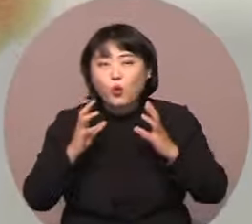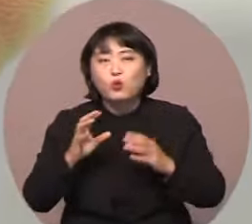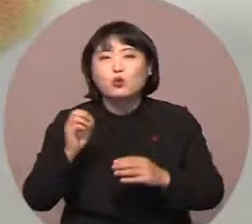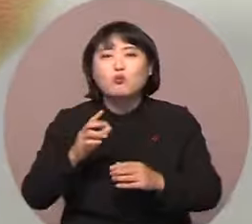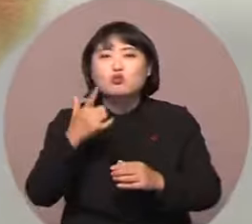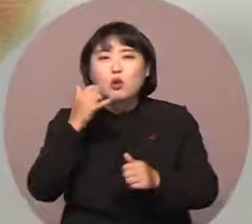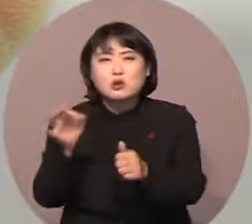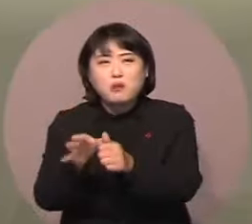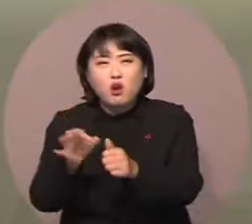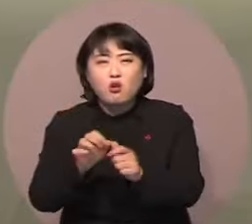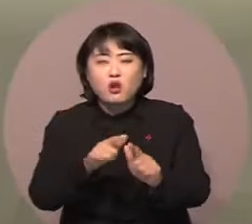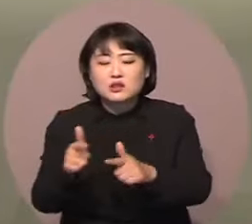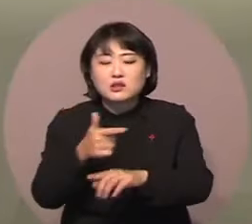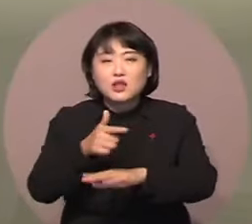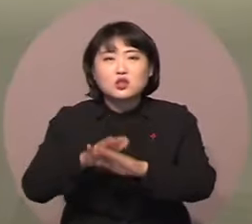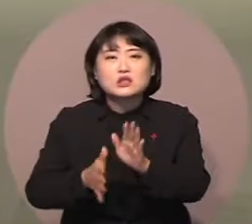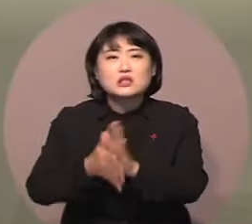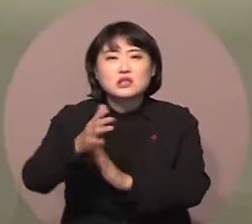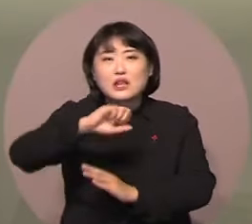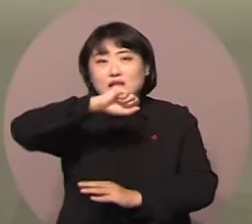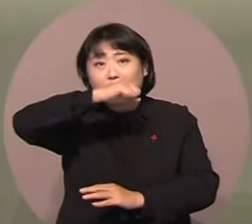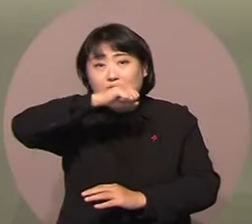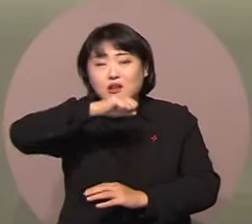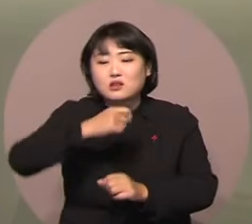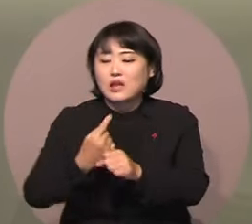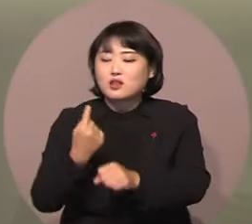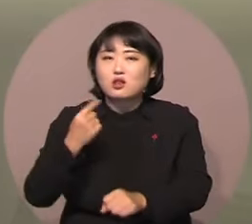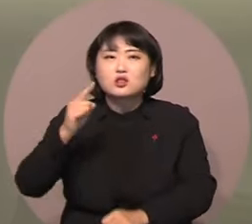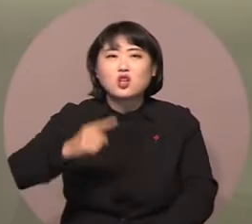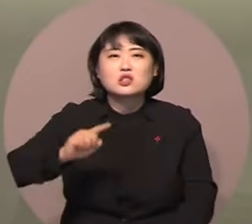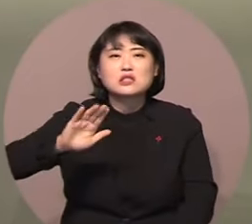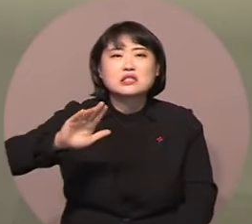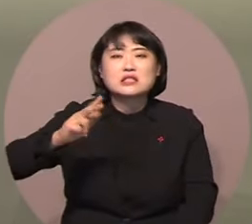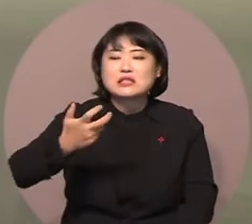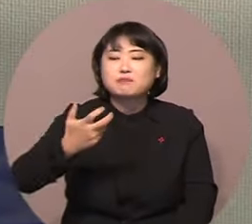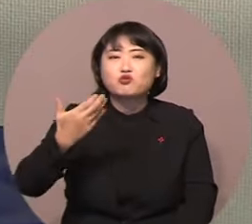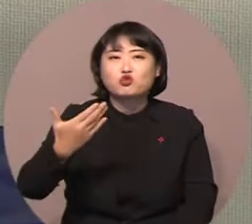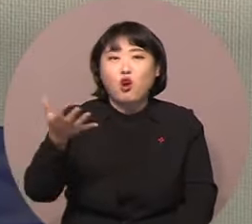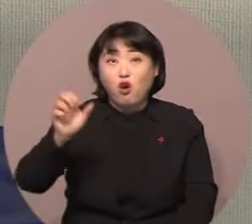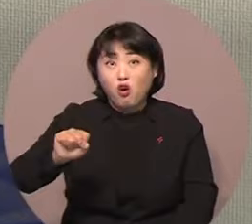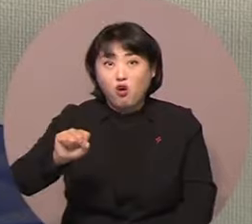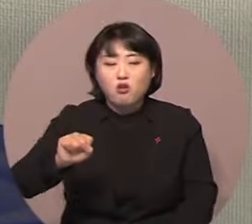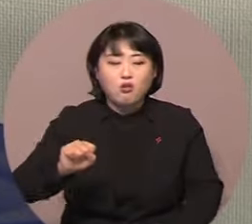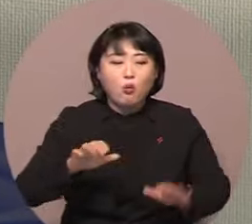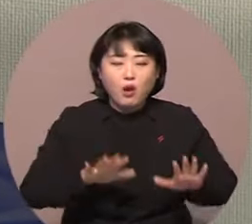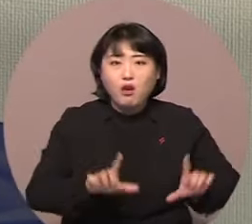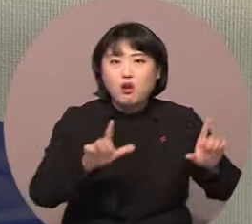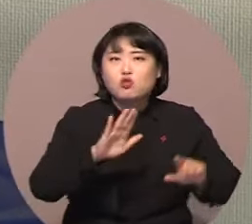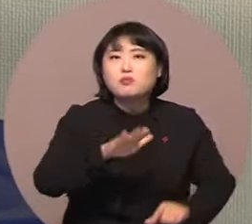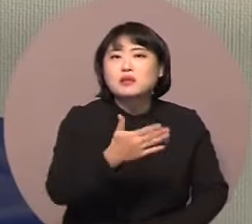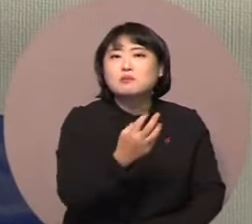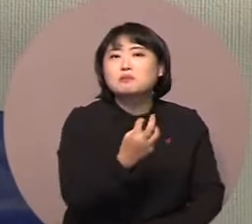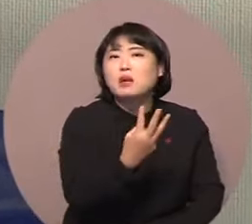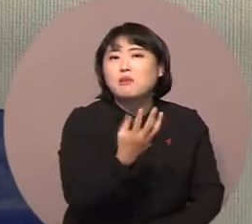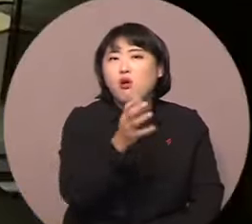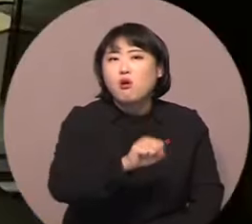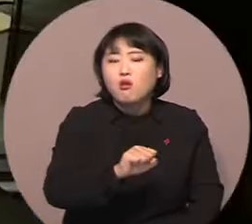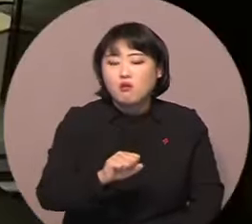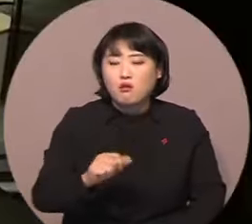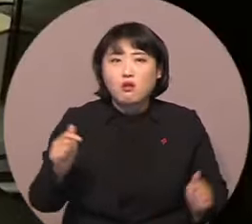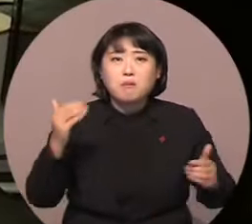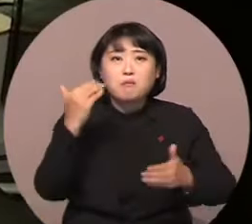대전시의 육가 지원금 예산은 지난해 179억 원에서 933억 원으로